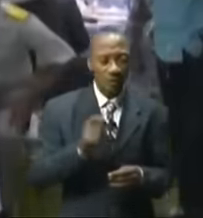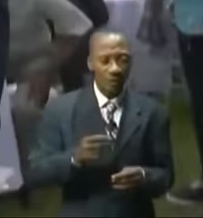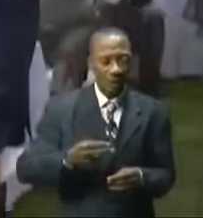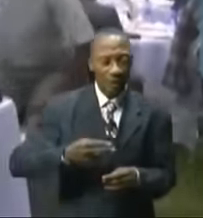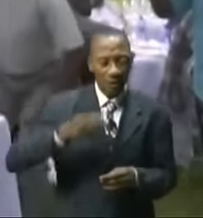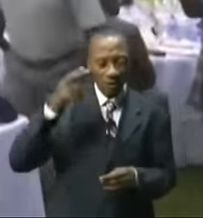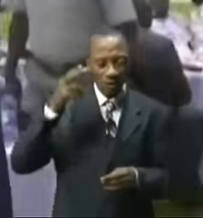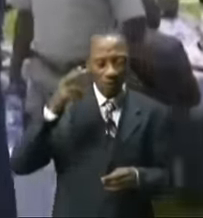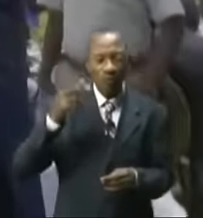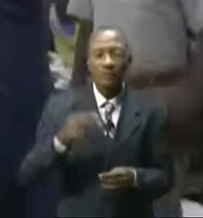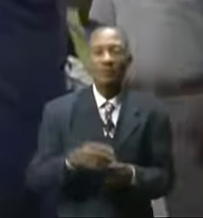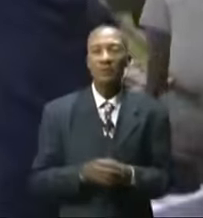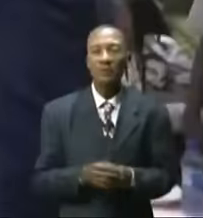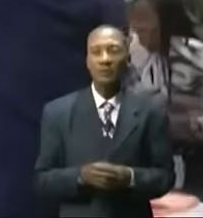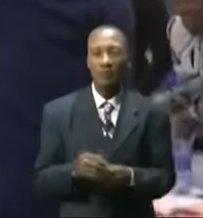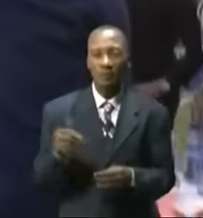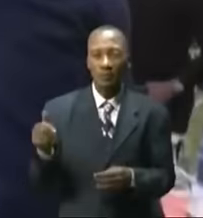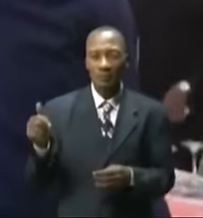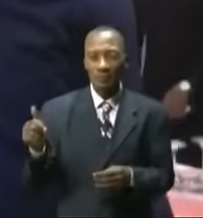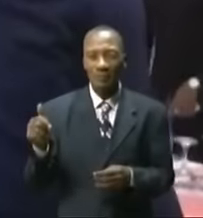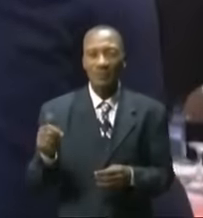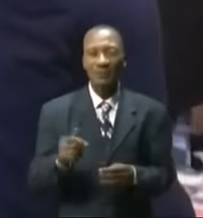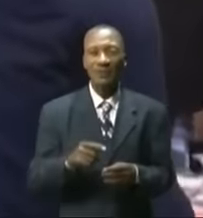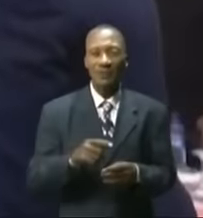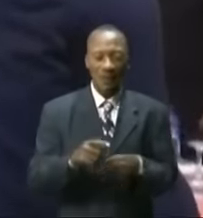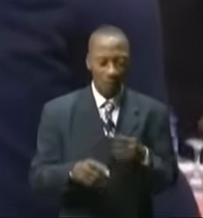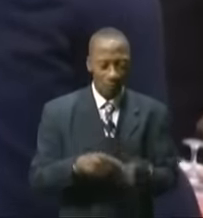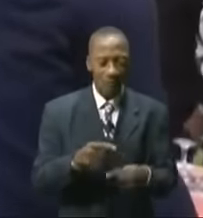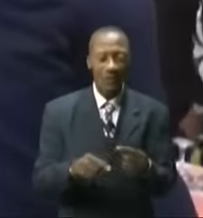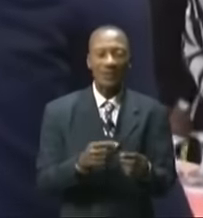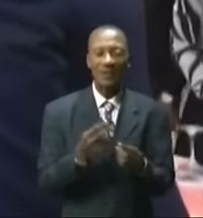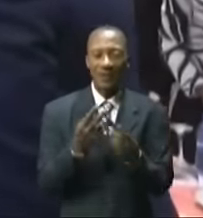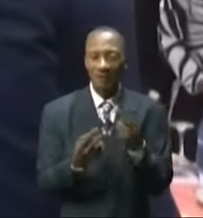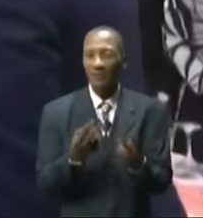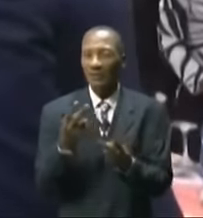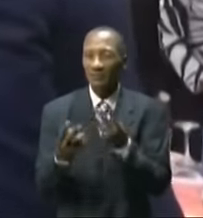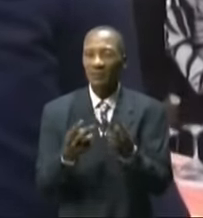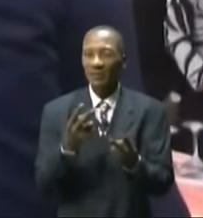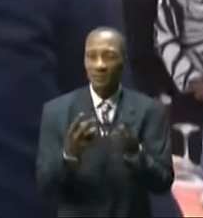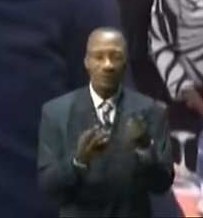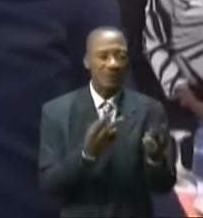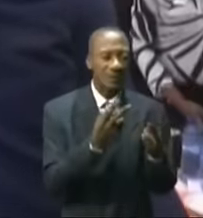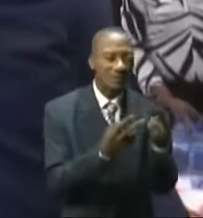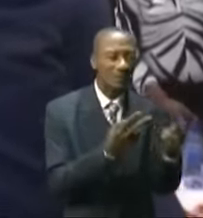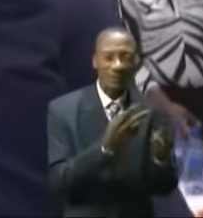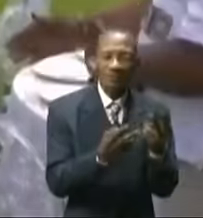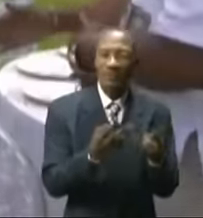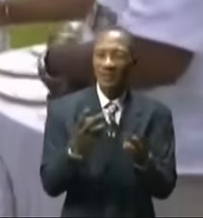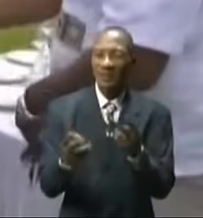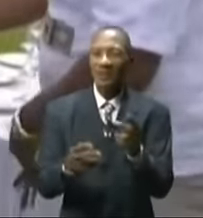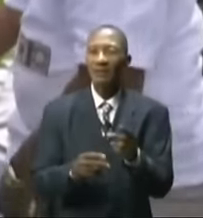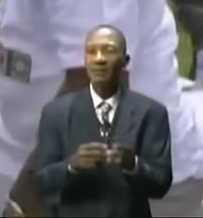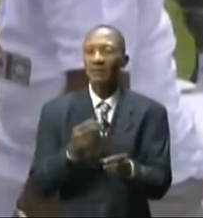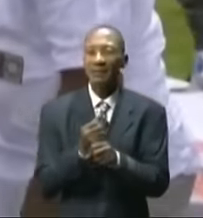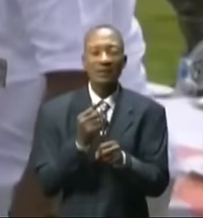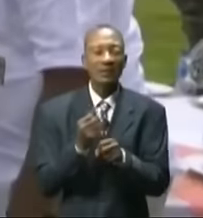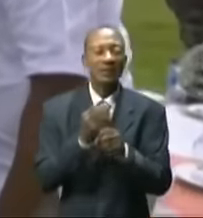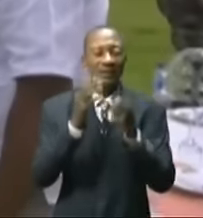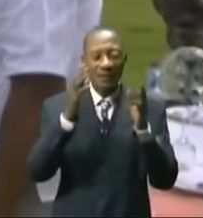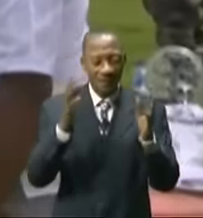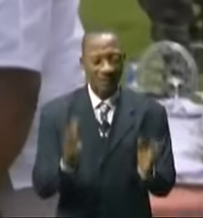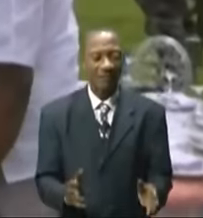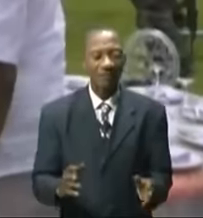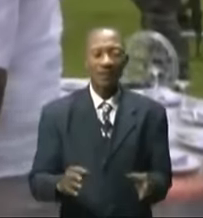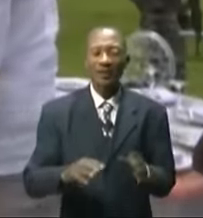à un exercice d'échange de vœux, table par table, symbolique accompagnée des chaudes poignées de main, confiance renouvelée et renforcée